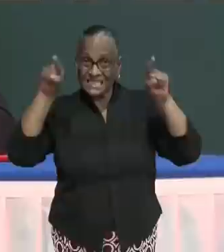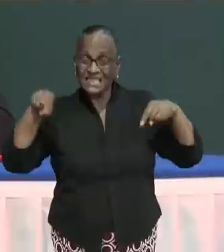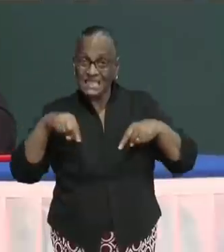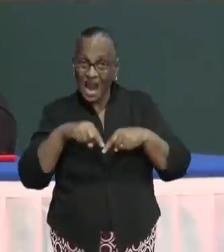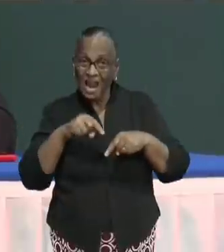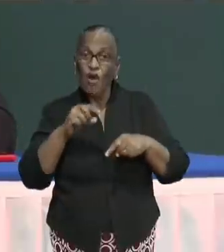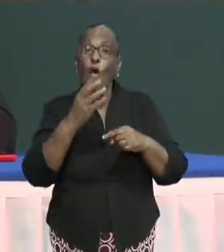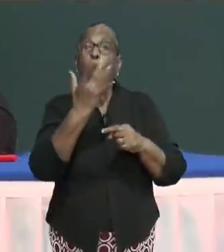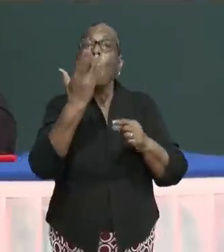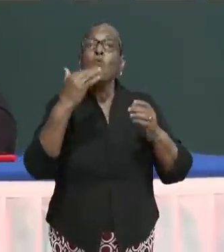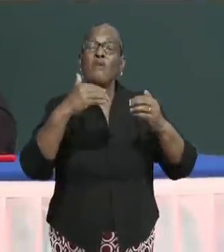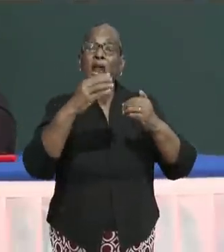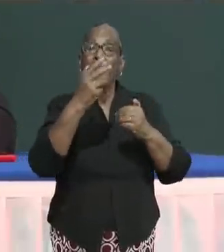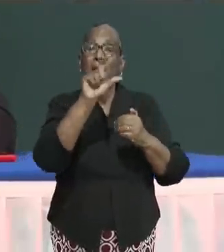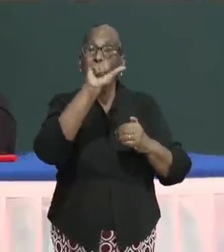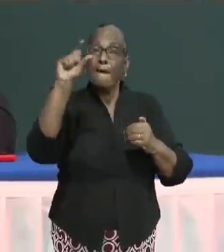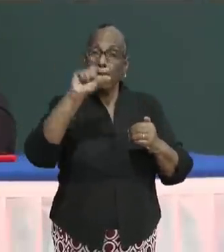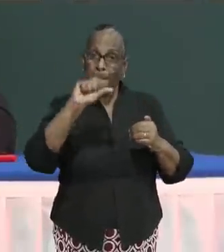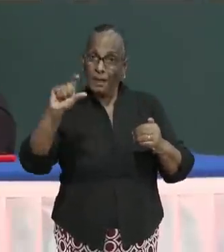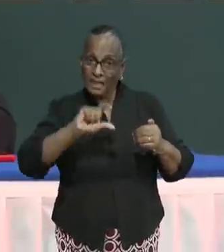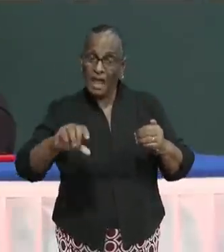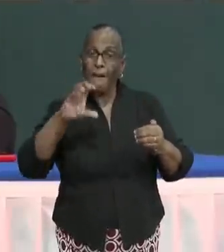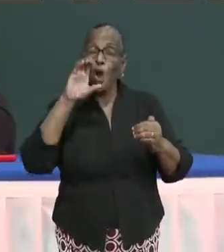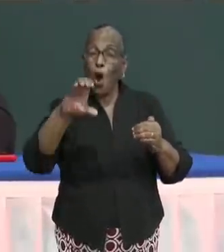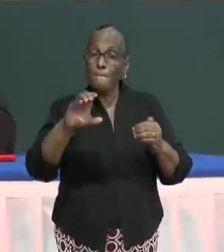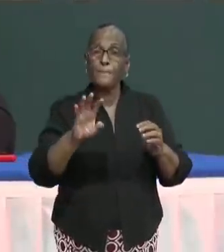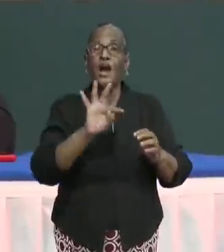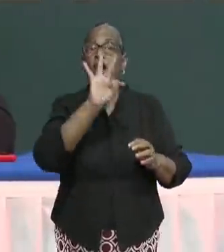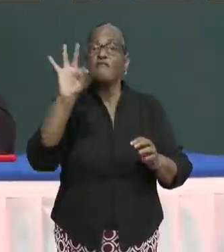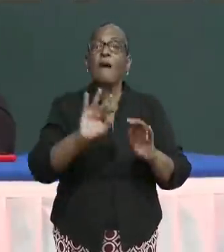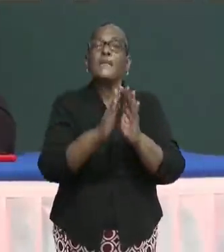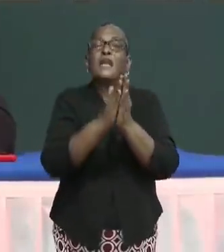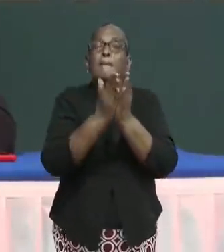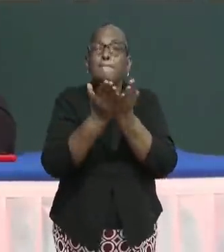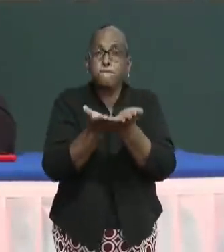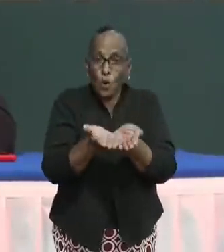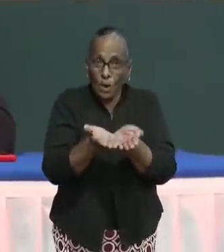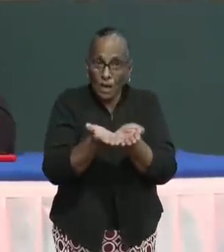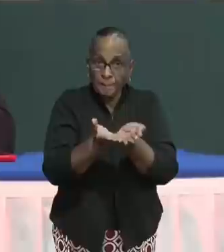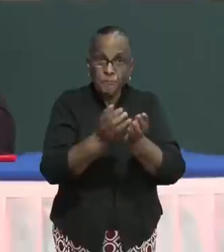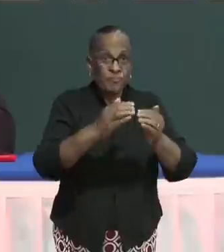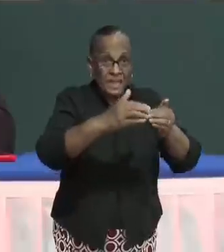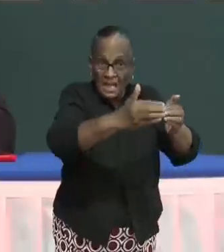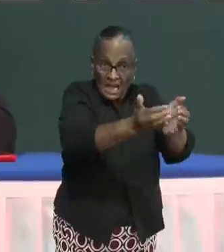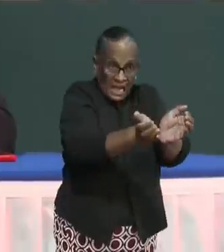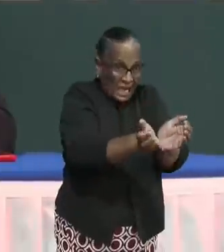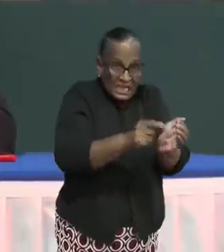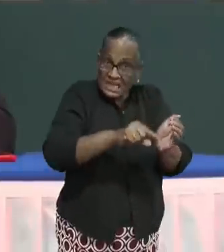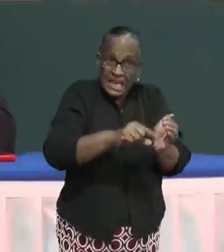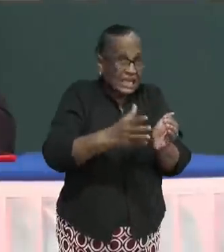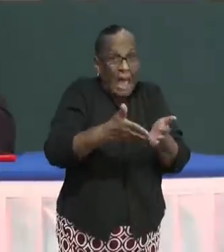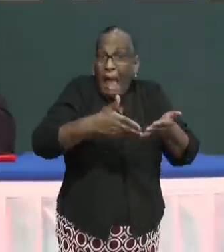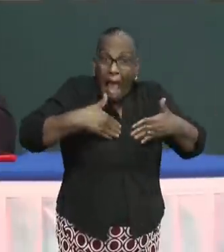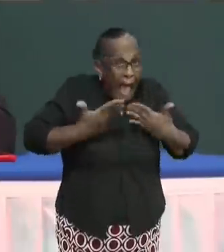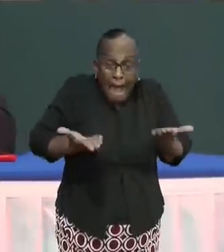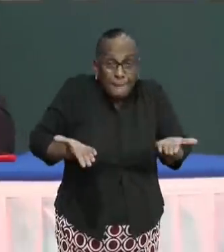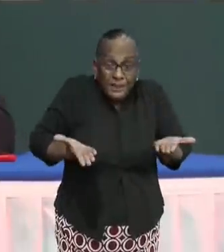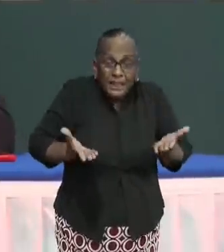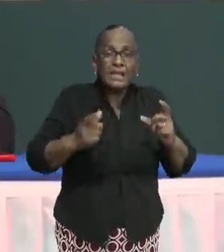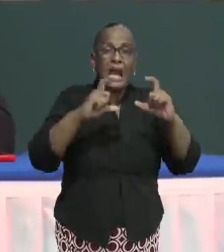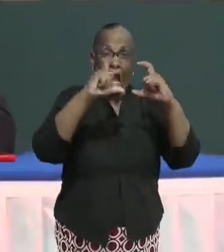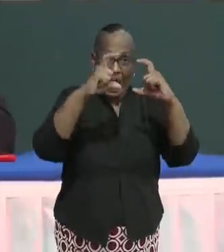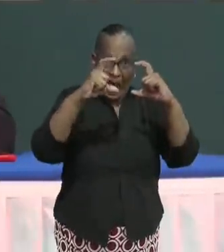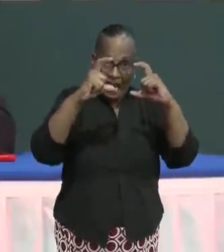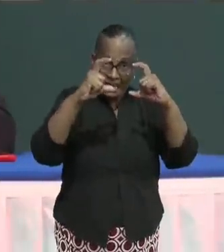familieboek. En of je hebt een gezin dat je kan op je ID-kaart na je